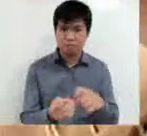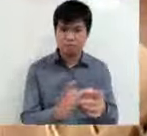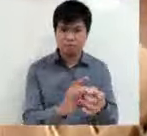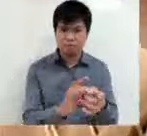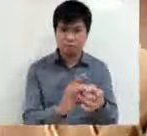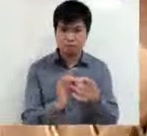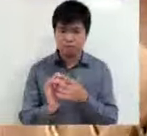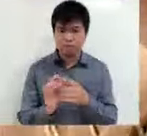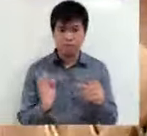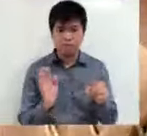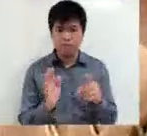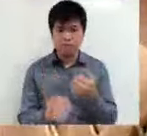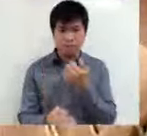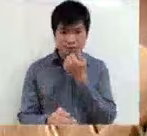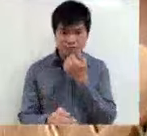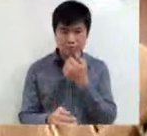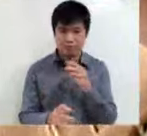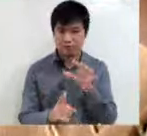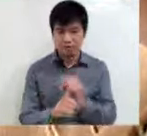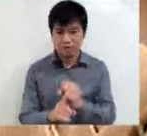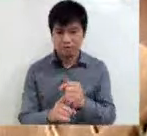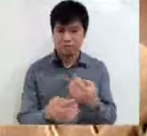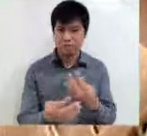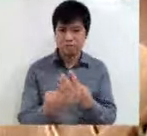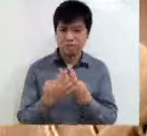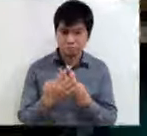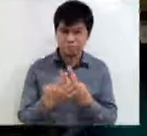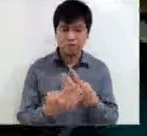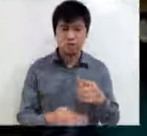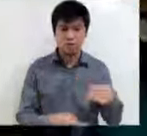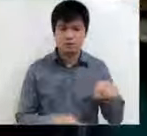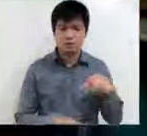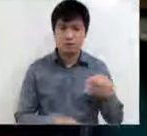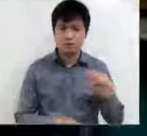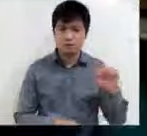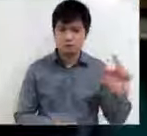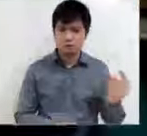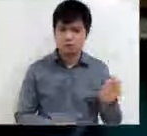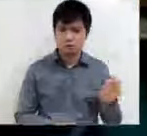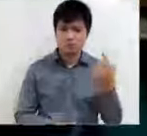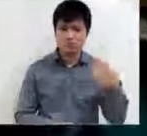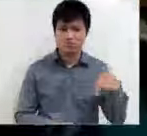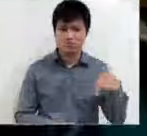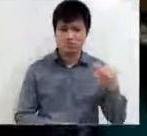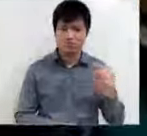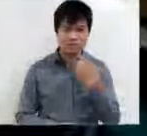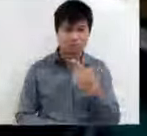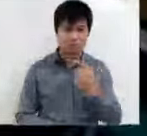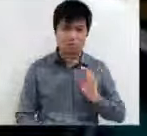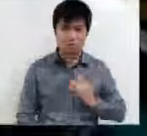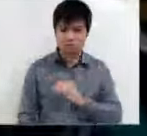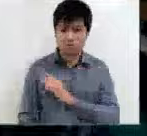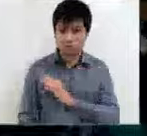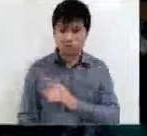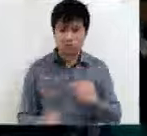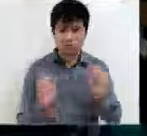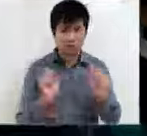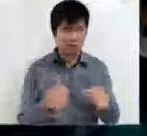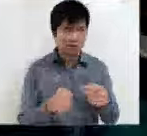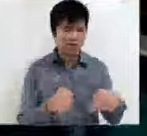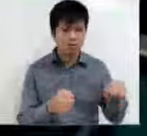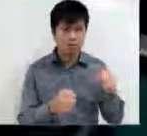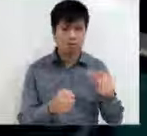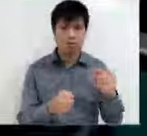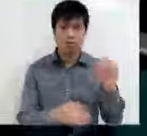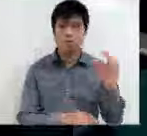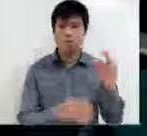arrest ni Celis at Badoy. Nauna na kasing nasabi ng mga kongresista na posibleng sa Kamara na magpasko si Celis